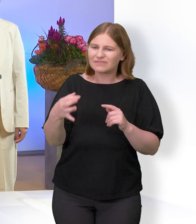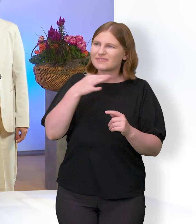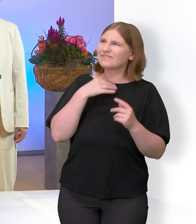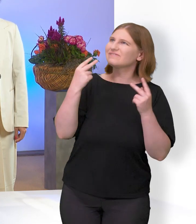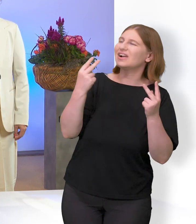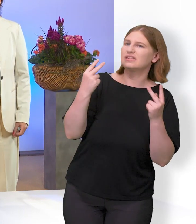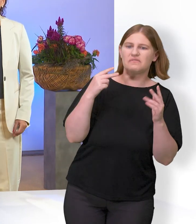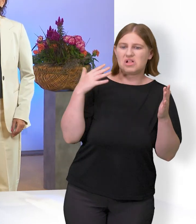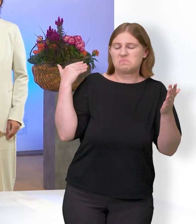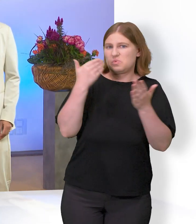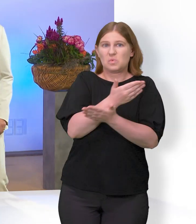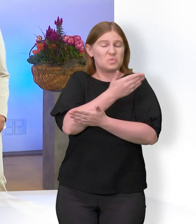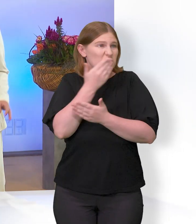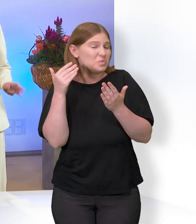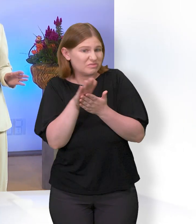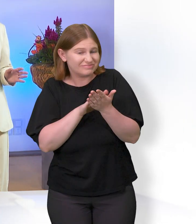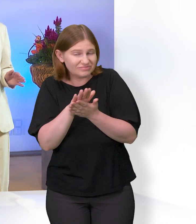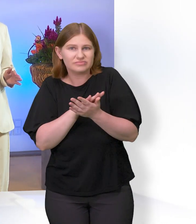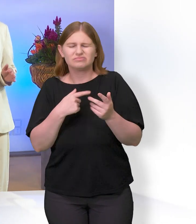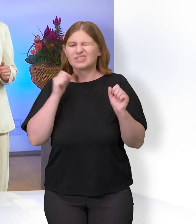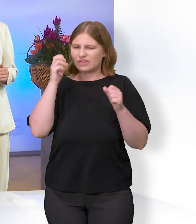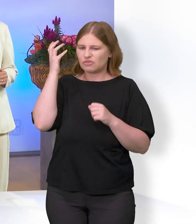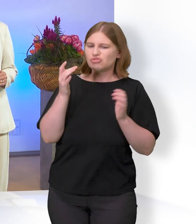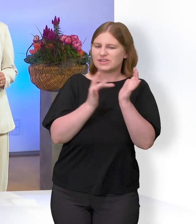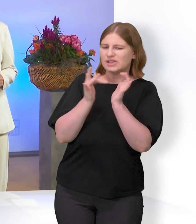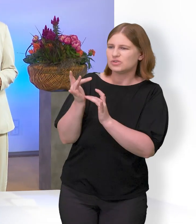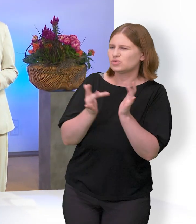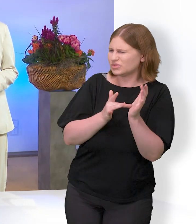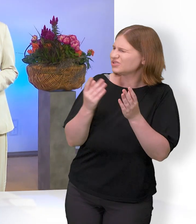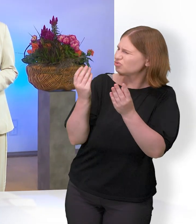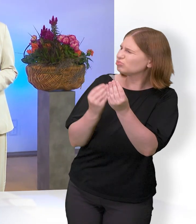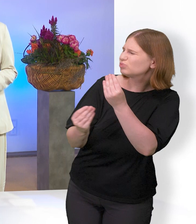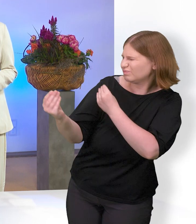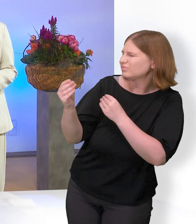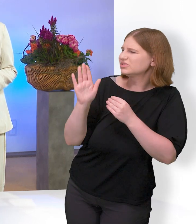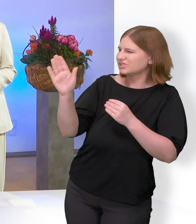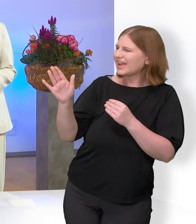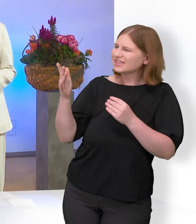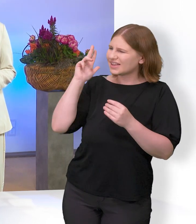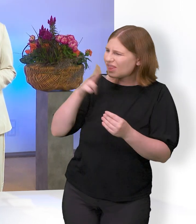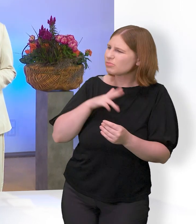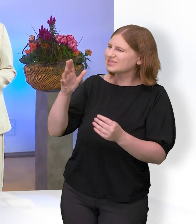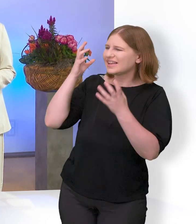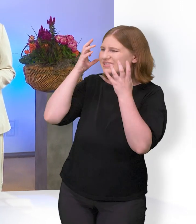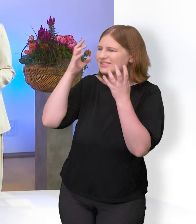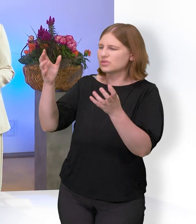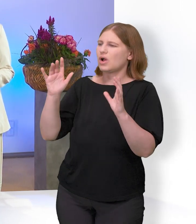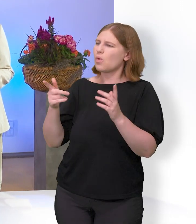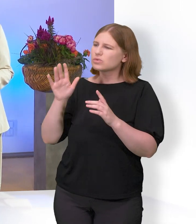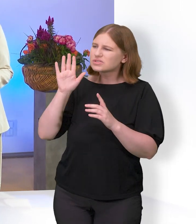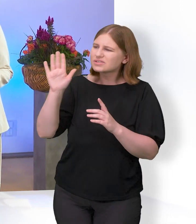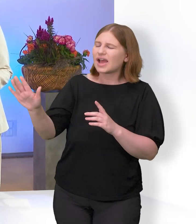nie. Ich kann mir vorstellen, dass Jesus seine Sehnsucht, ja seinen Glauben, vielleicht aber vor allem